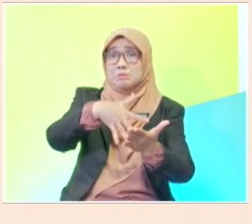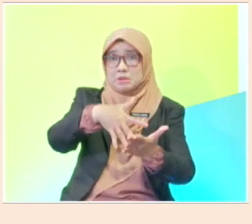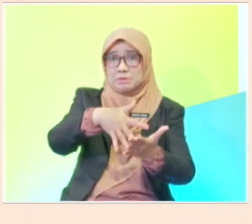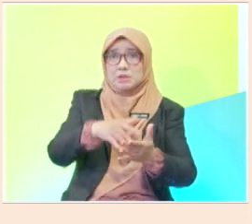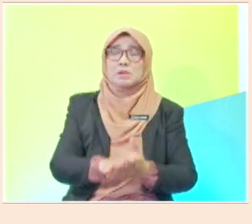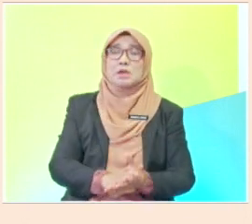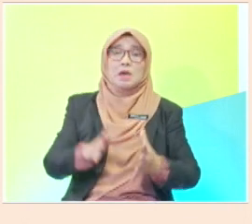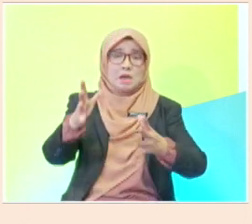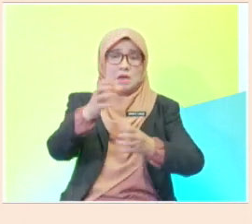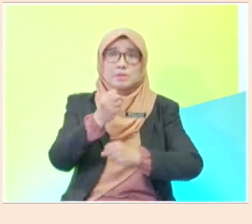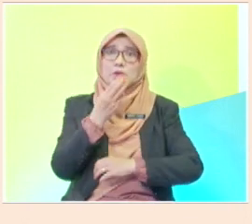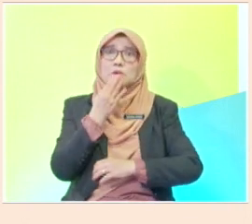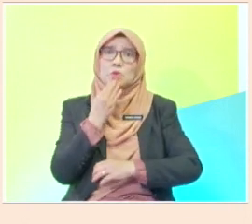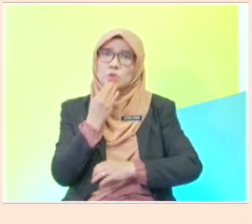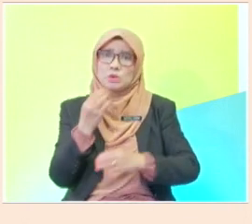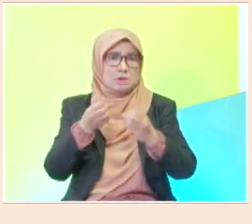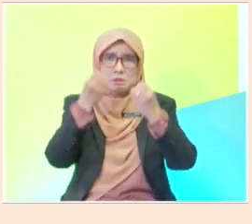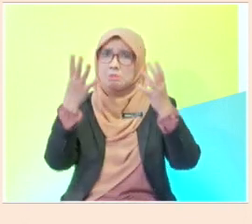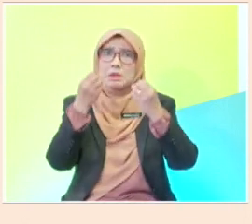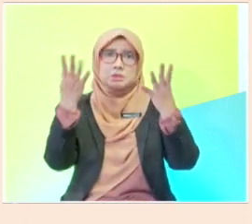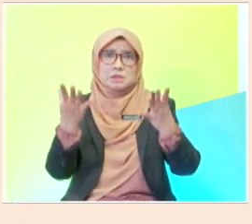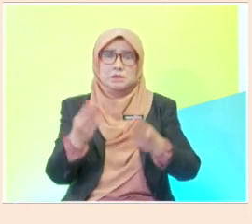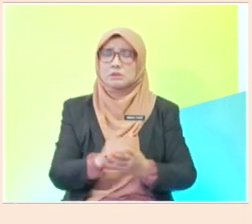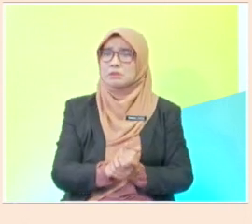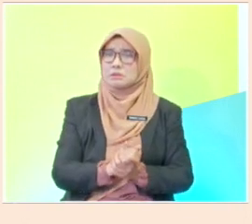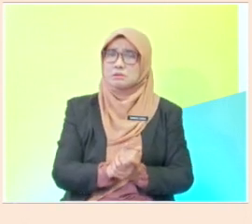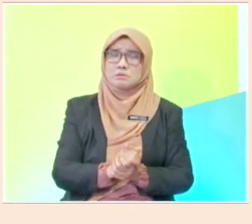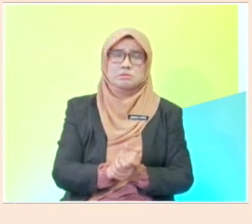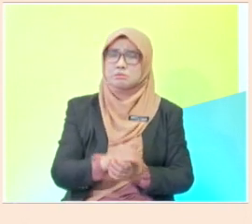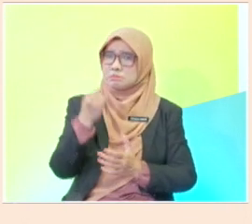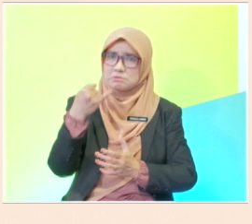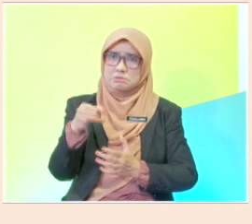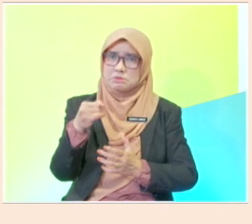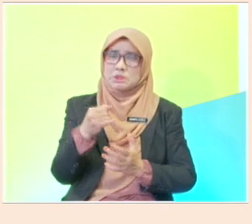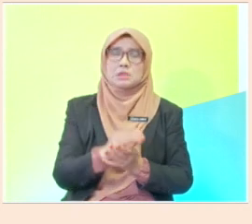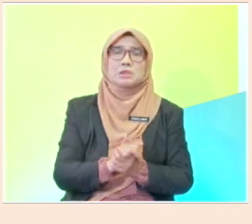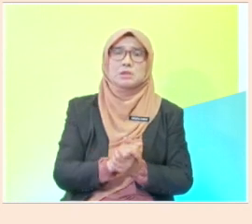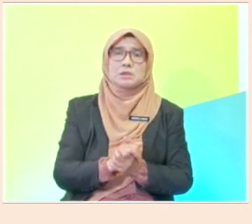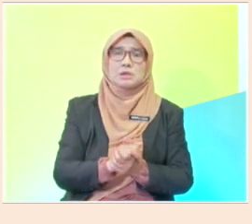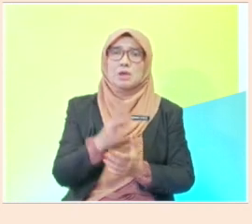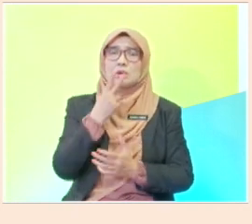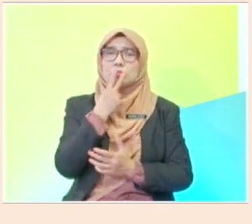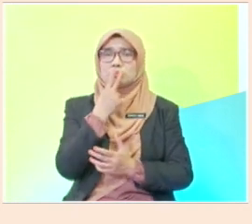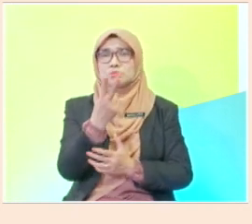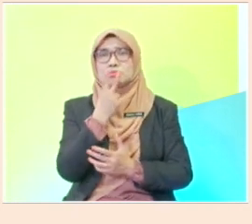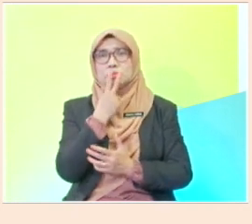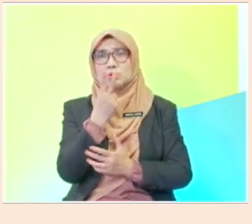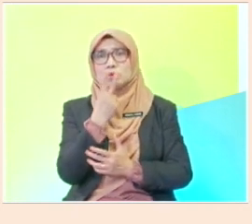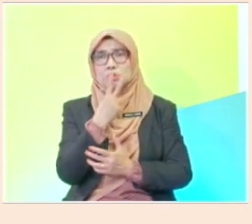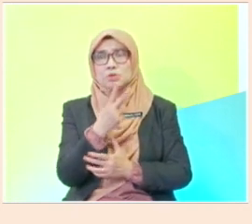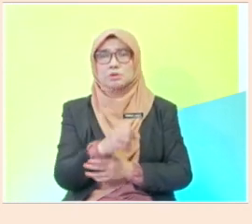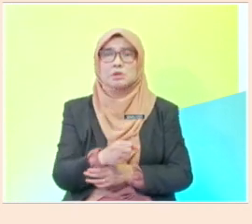pengambilan gula secara berlebihan dalam diet pemakanan. Okey, lagi tabiat merokok,